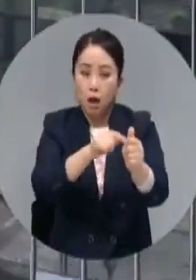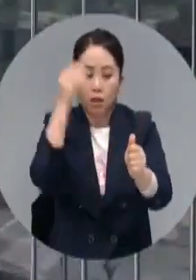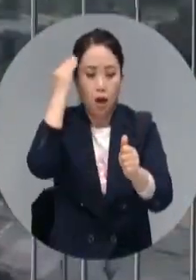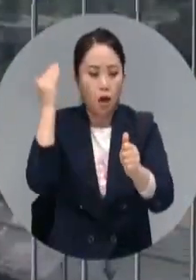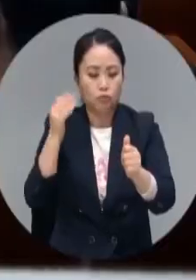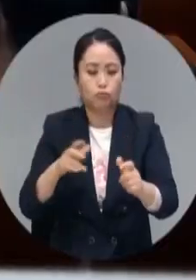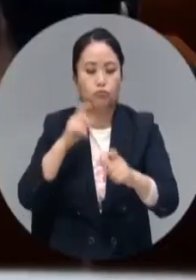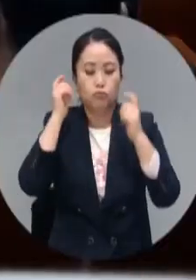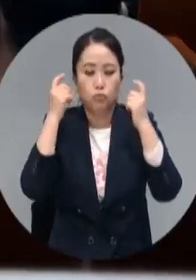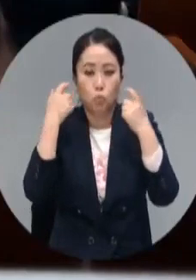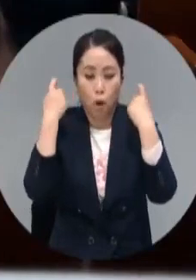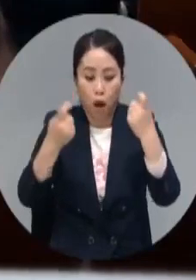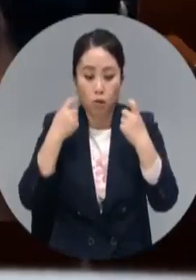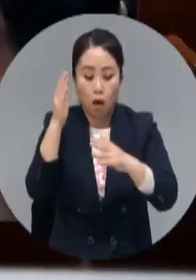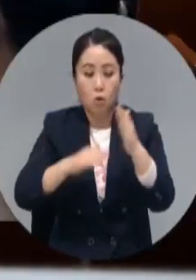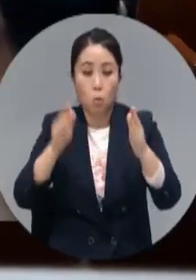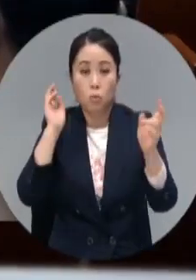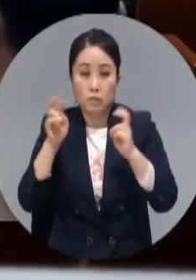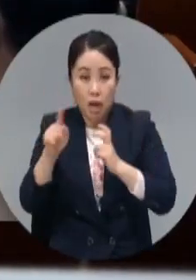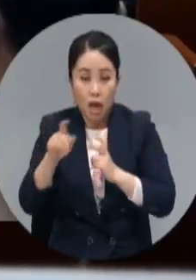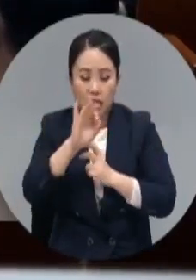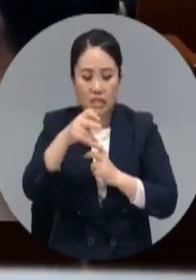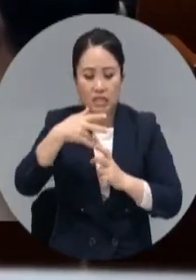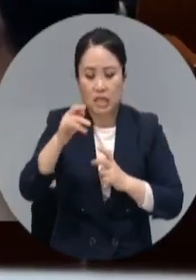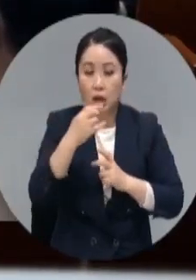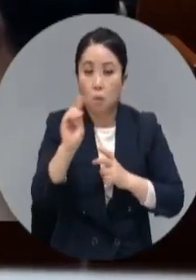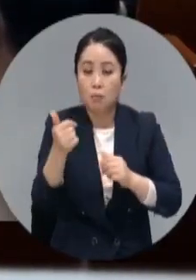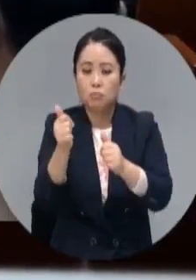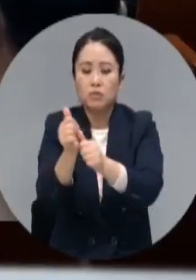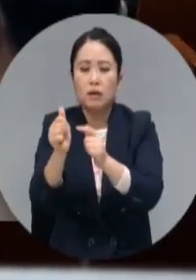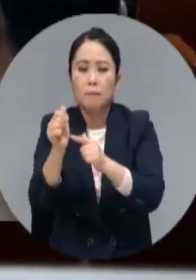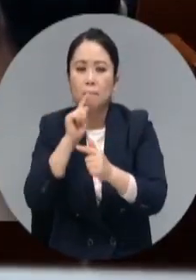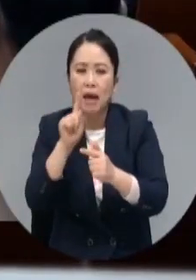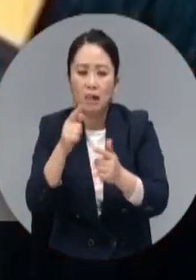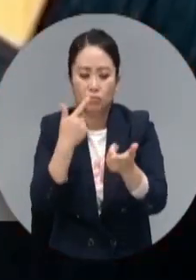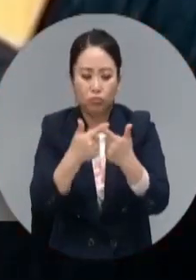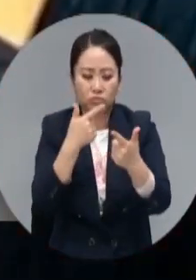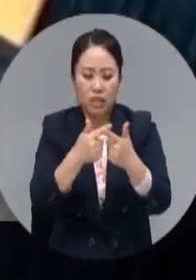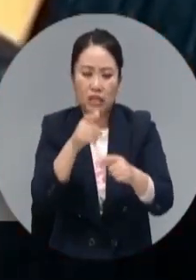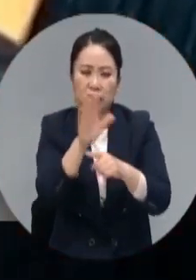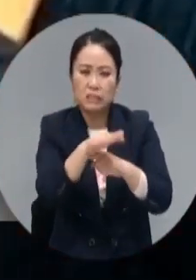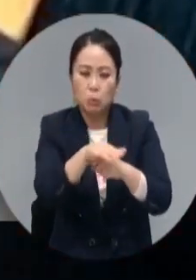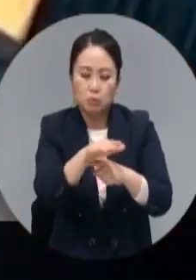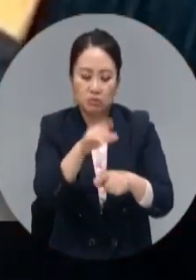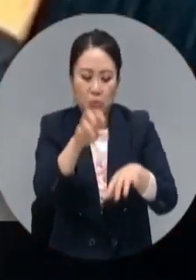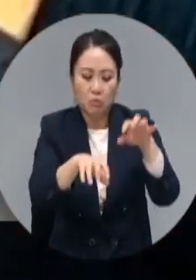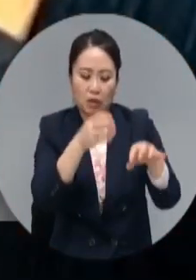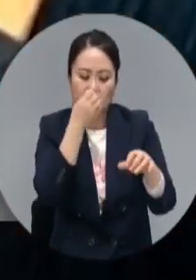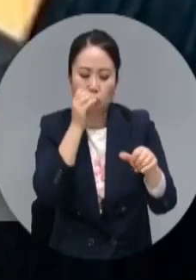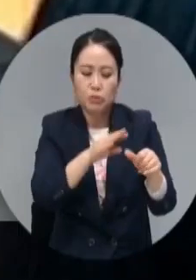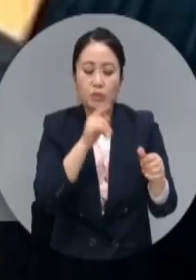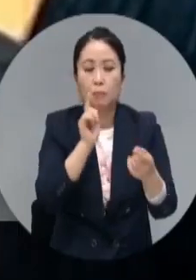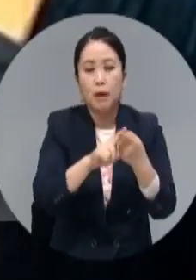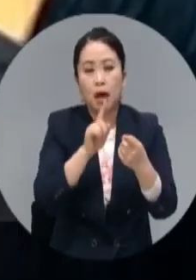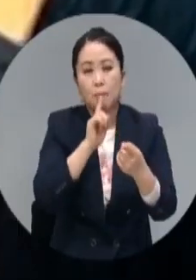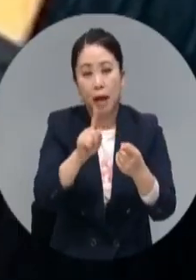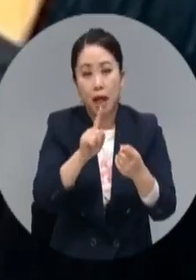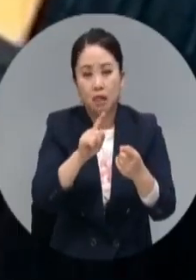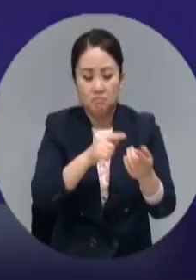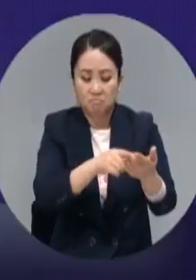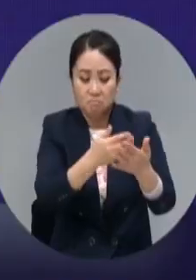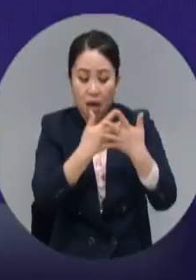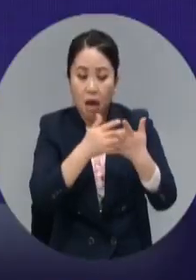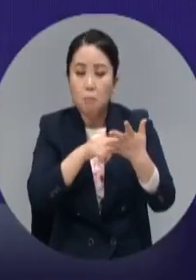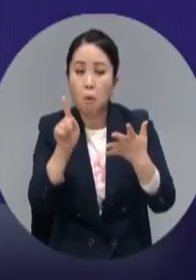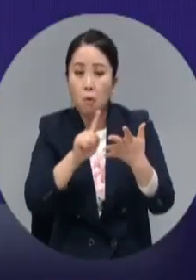하지만 이재환 부사장의 부산 촌동내 발언이 터져 나오면서 지역에 대한 인식도 고스란히 드러났습니다 그렇다면